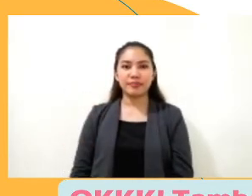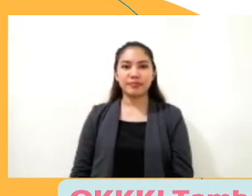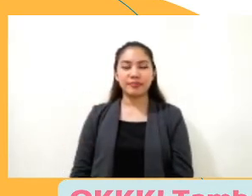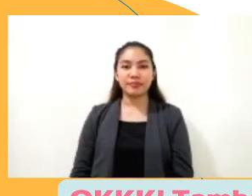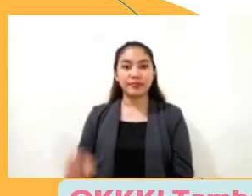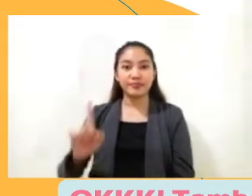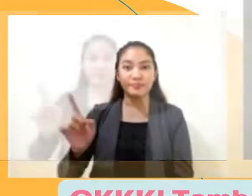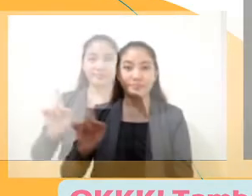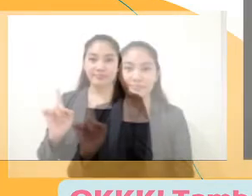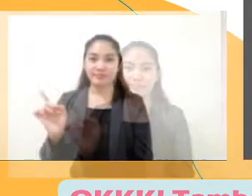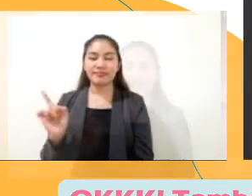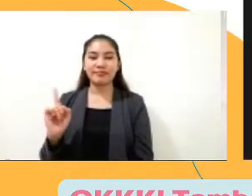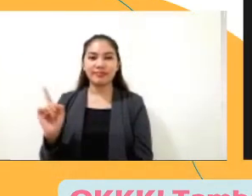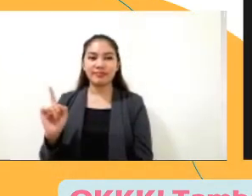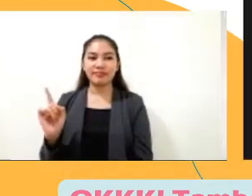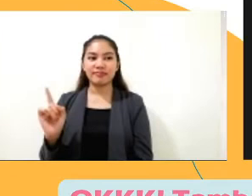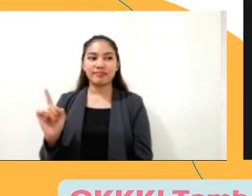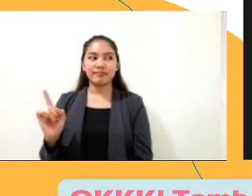ating